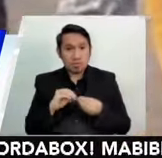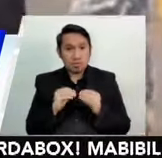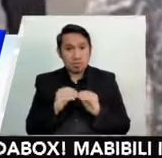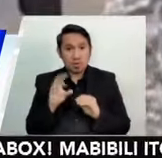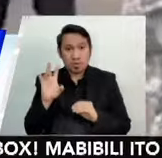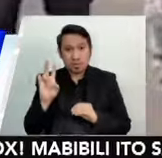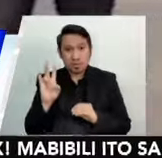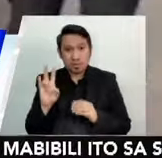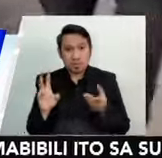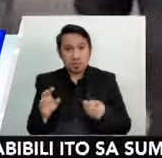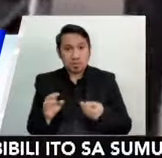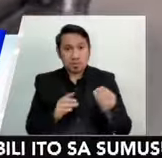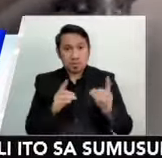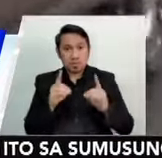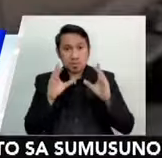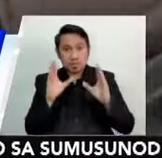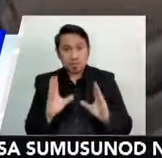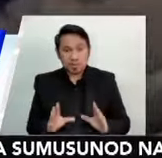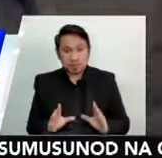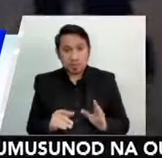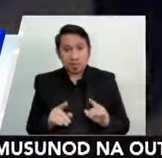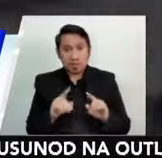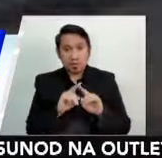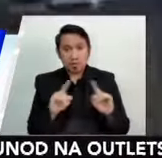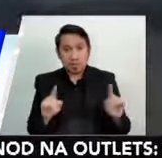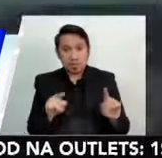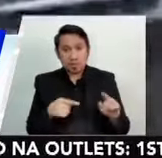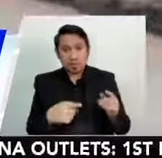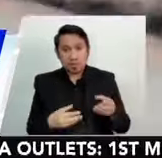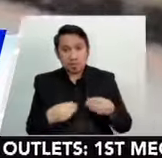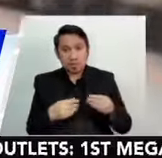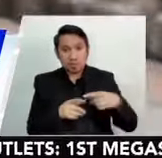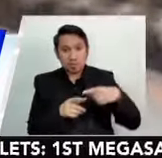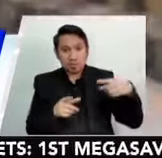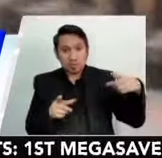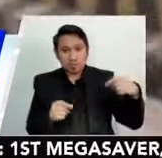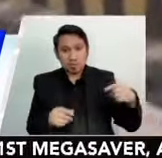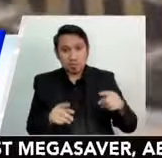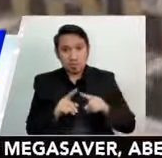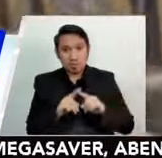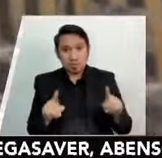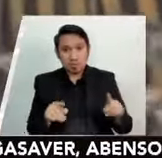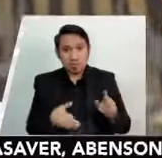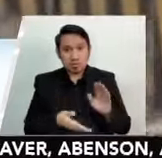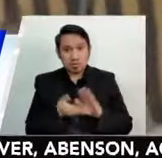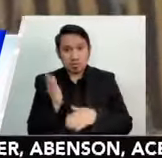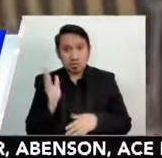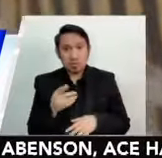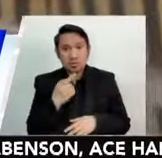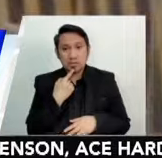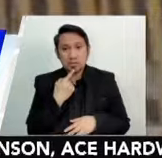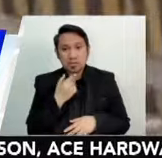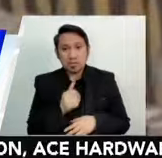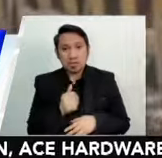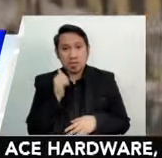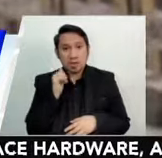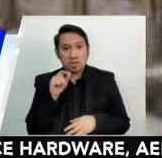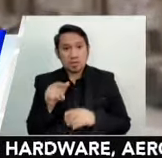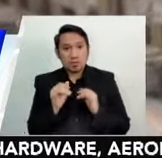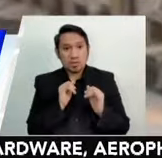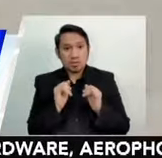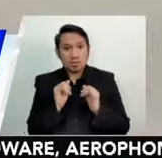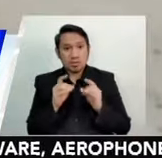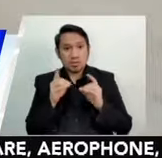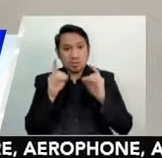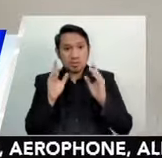ang lisensya sa SAIC pero habang tinitikitan ay umalis ang SUV. Sabi ng SAIC, ayaw magsalita ng driver kaya hindi pa malinaw